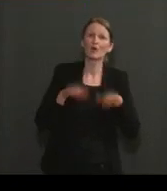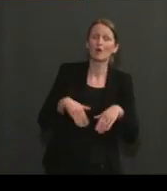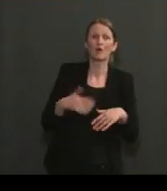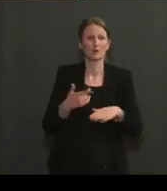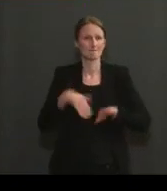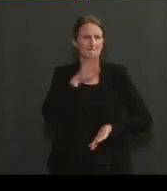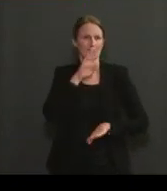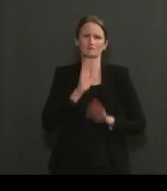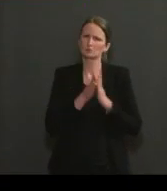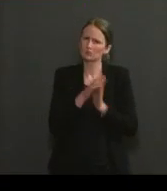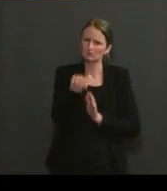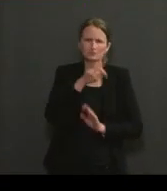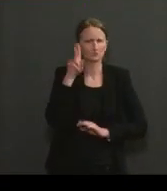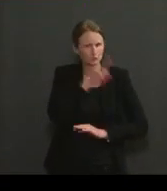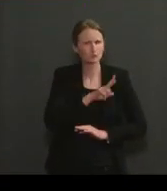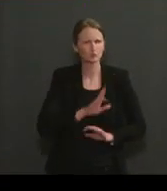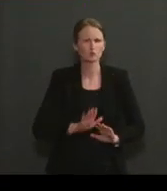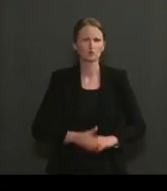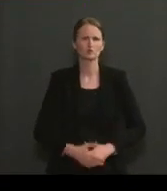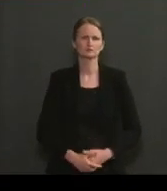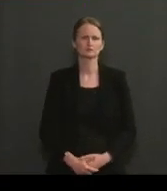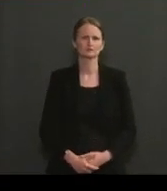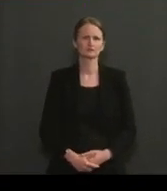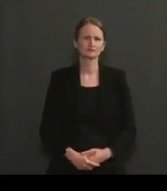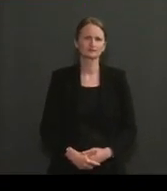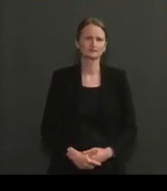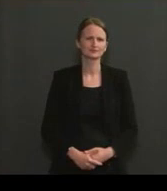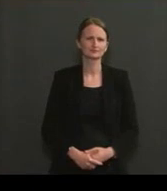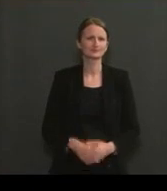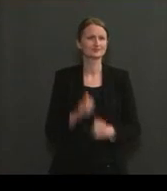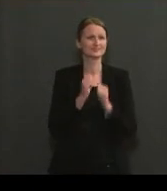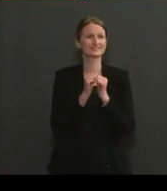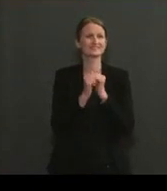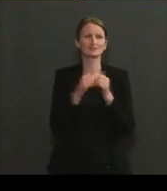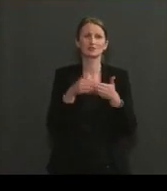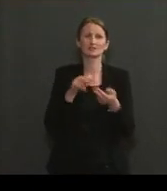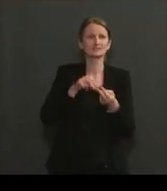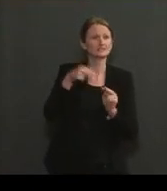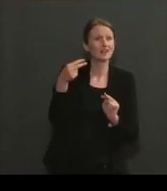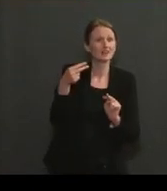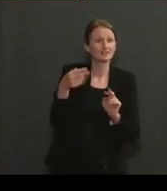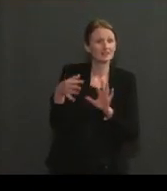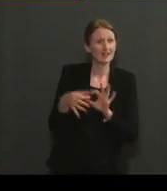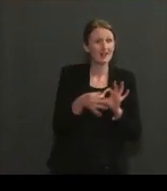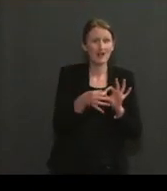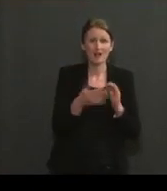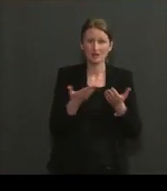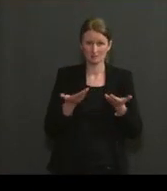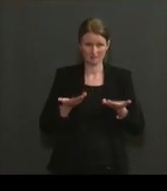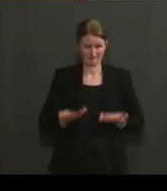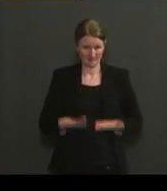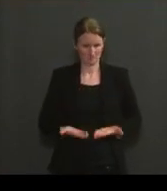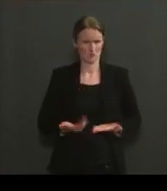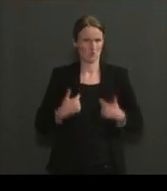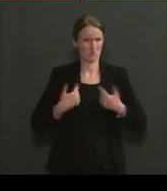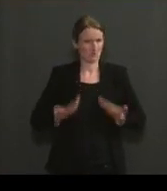Un test antigénique ne veut donc dire quelque chose que par rapport au moment même, si vous êtes contagieux ou pas le